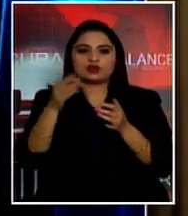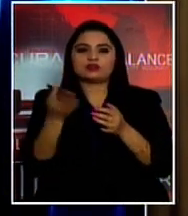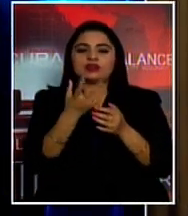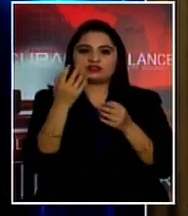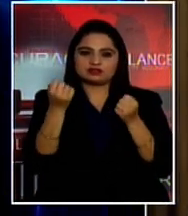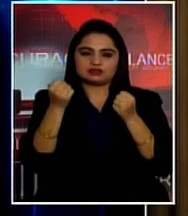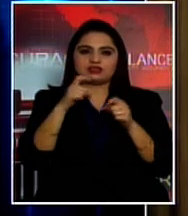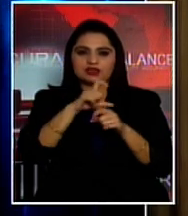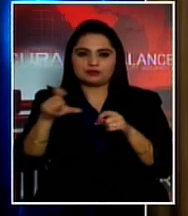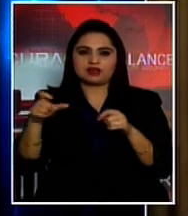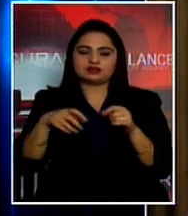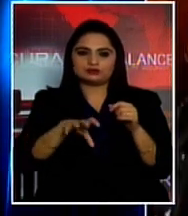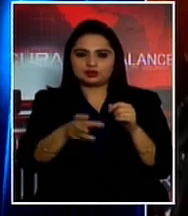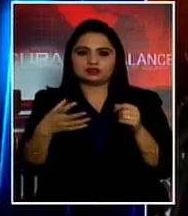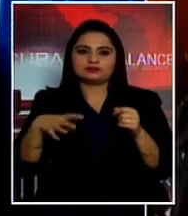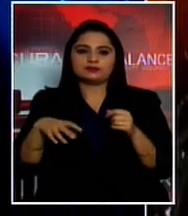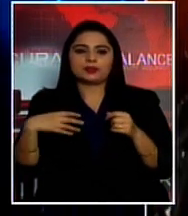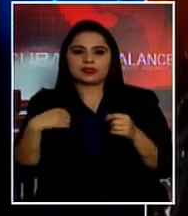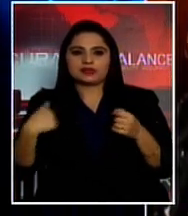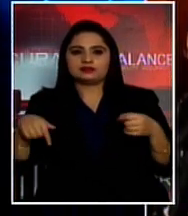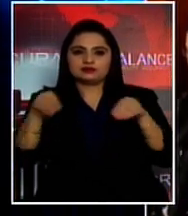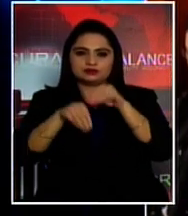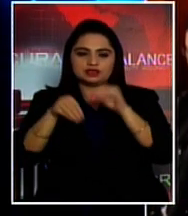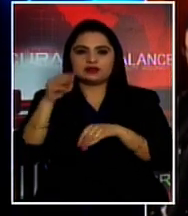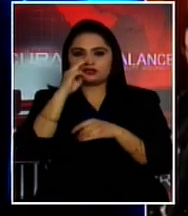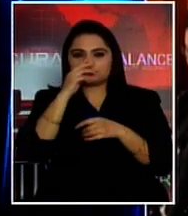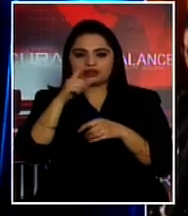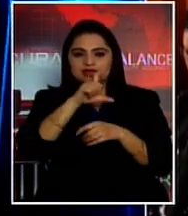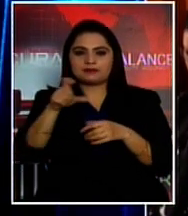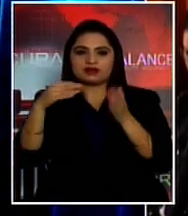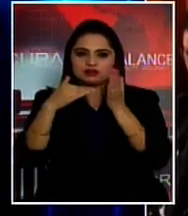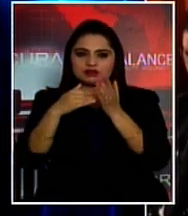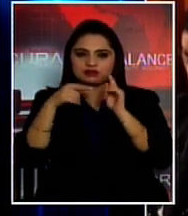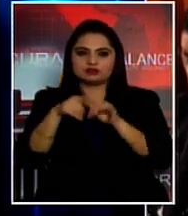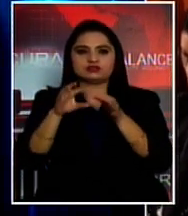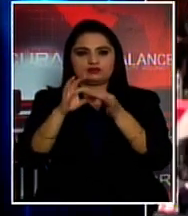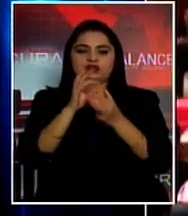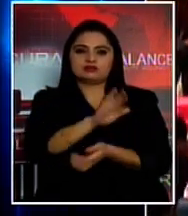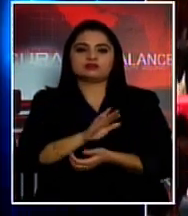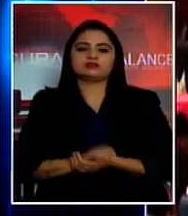आसन्न प्रदेश सभा र प्रतिनिधि सभा निर्वाचनमा नेपाली कङ्ग्रेससँग गठबन्धन गरेको छ।